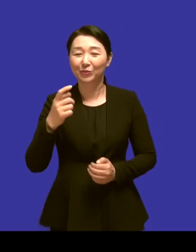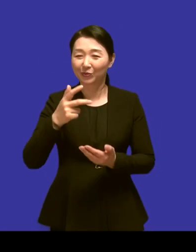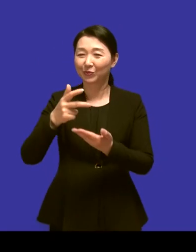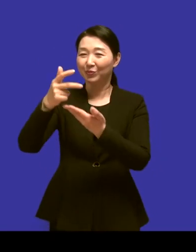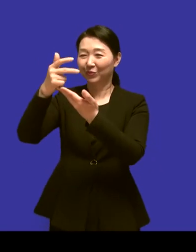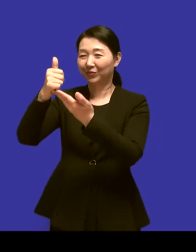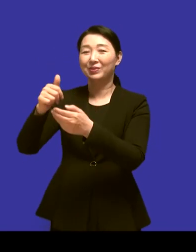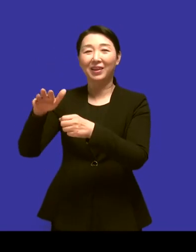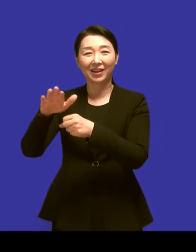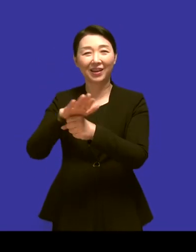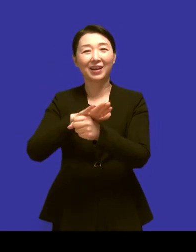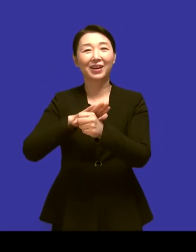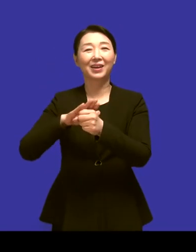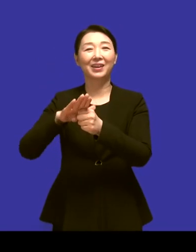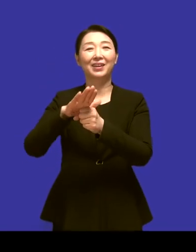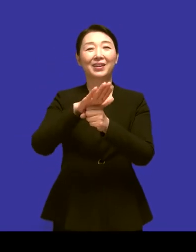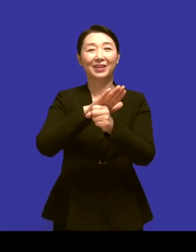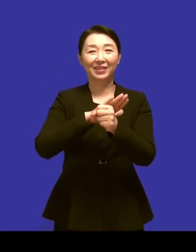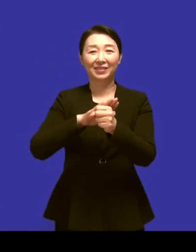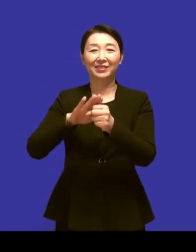주